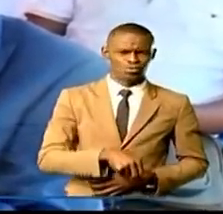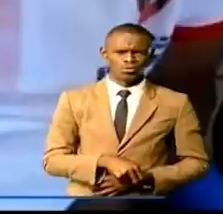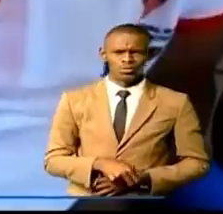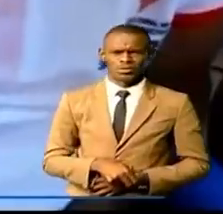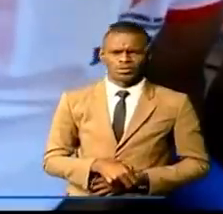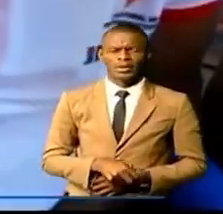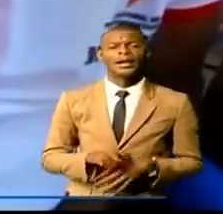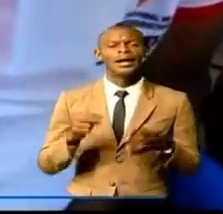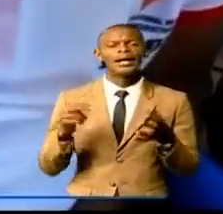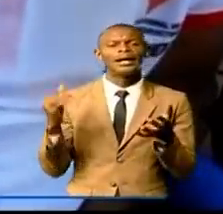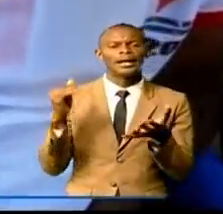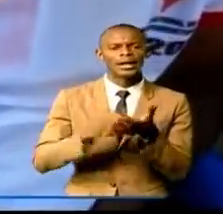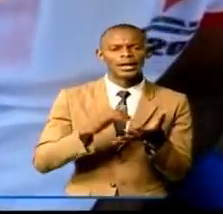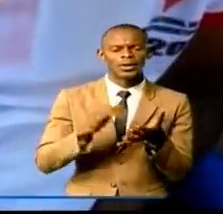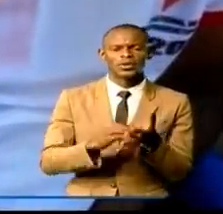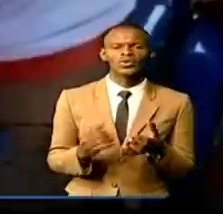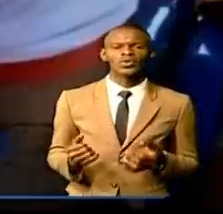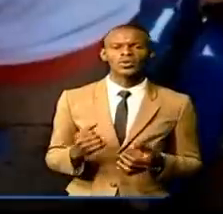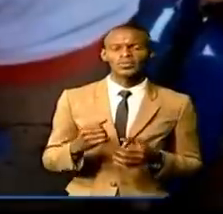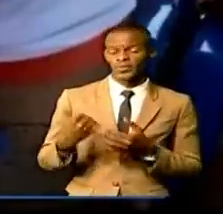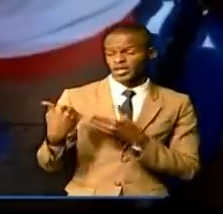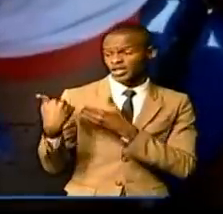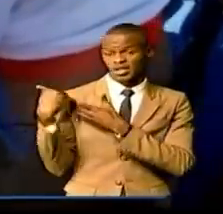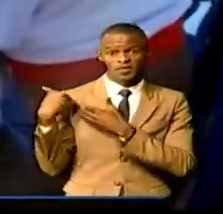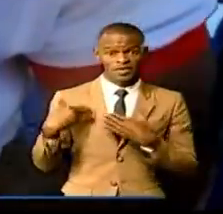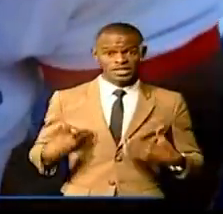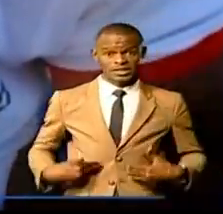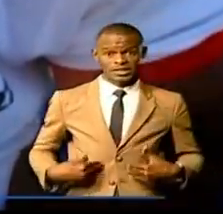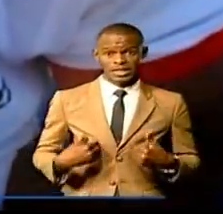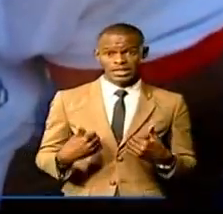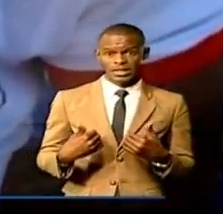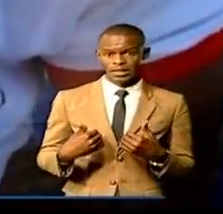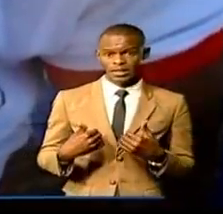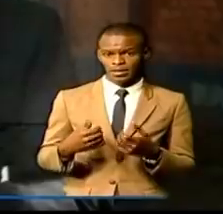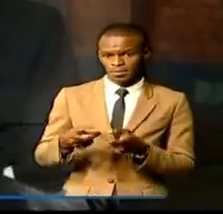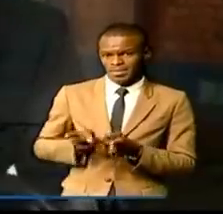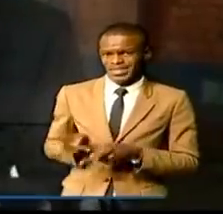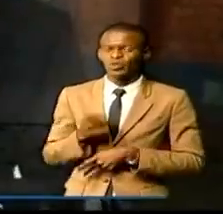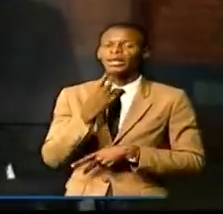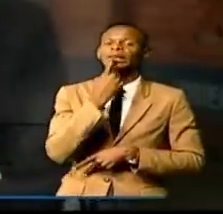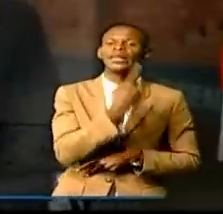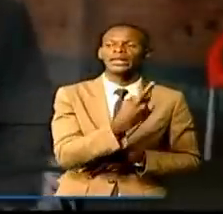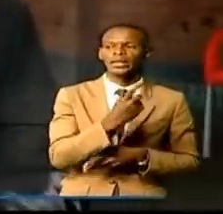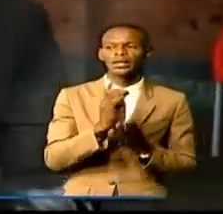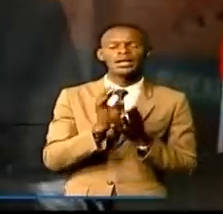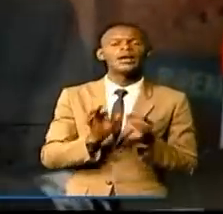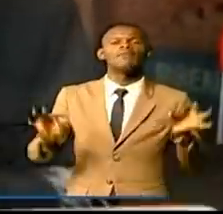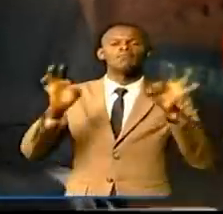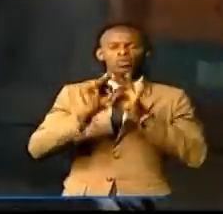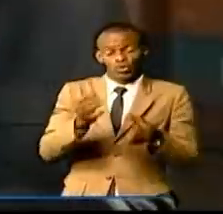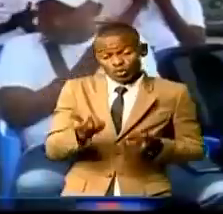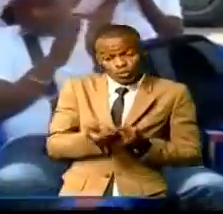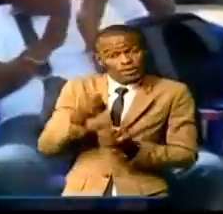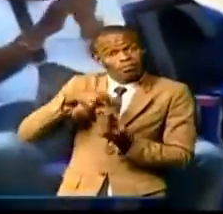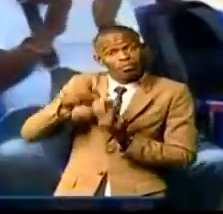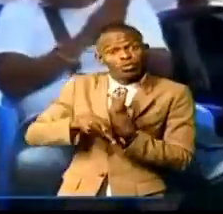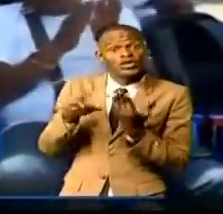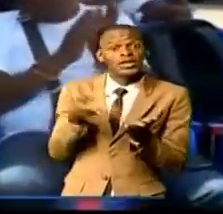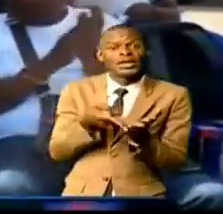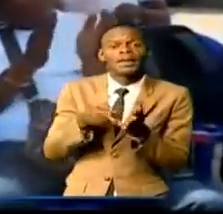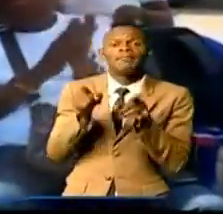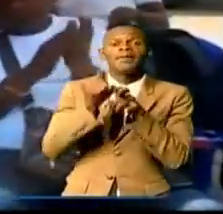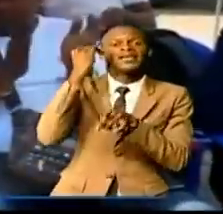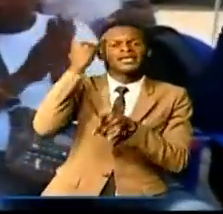le président de la République, Félix-Antoine Tshisekedi Tshilombo, a placé la couverture santé universelle parmi ses priorités.